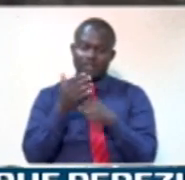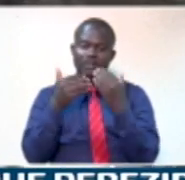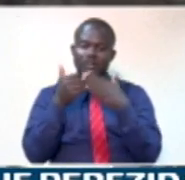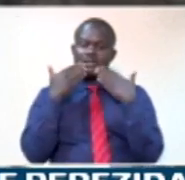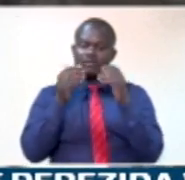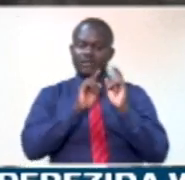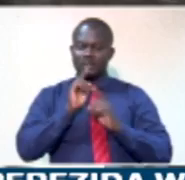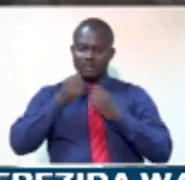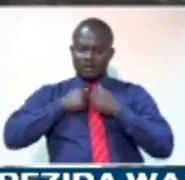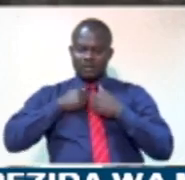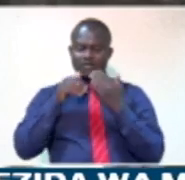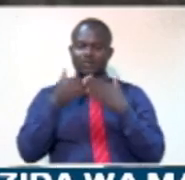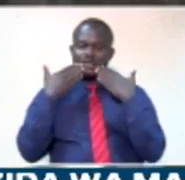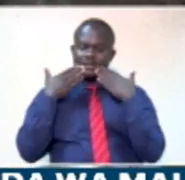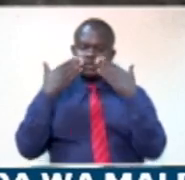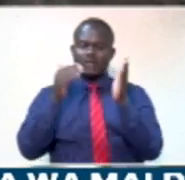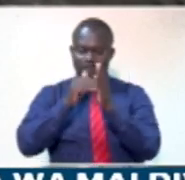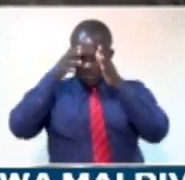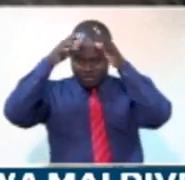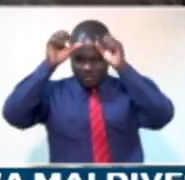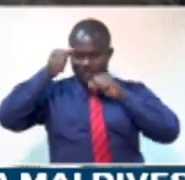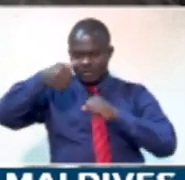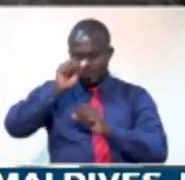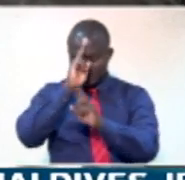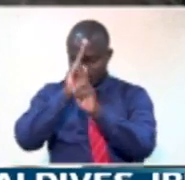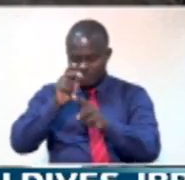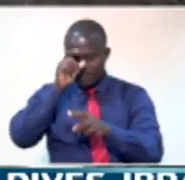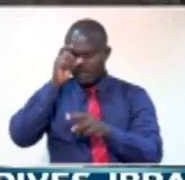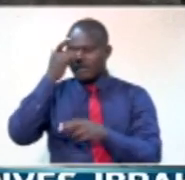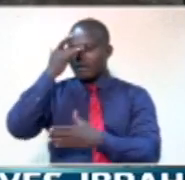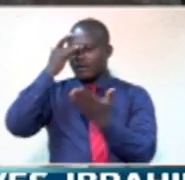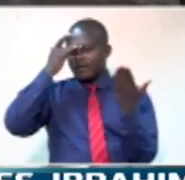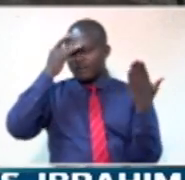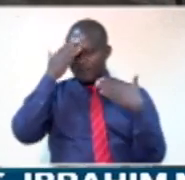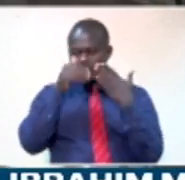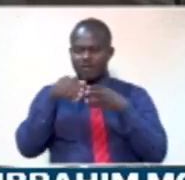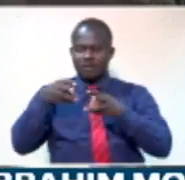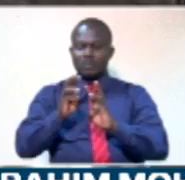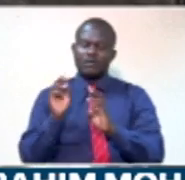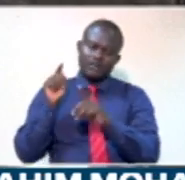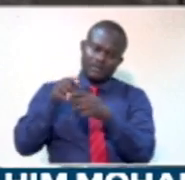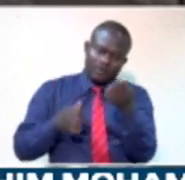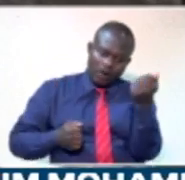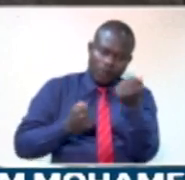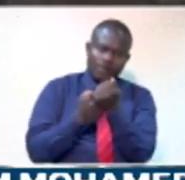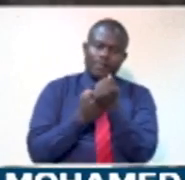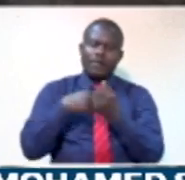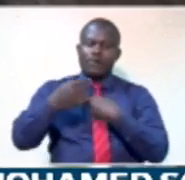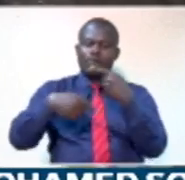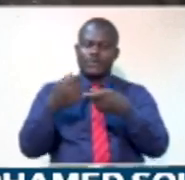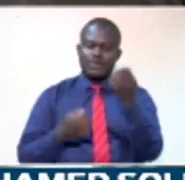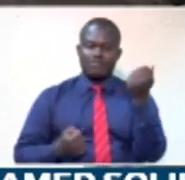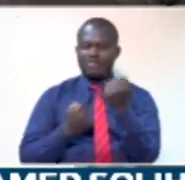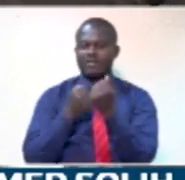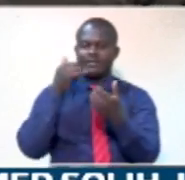z'u Rwanda, turashima kandi perezida wanyu nyakubahwa Paul Kagame kubera ukuntu yadutabaye akabakomeje